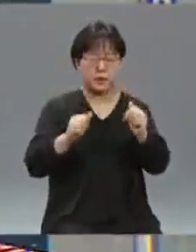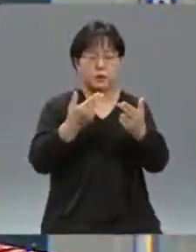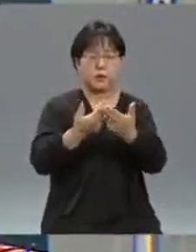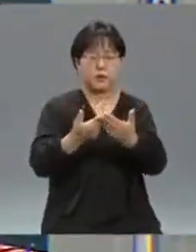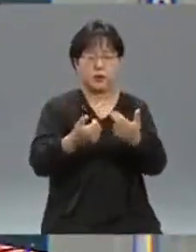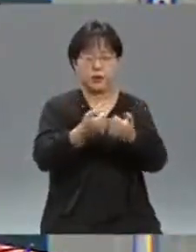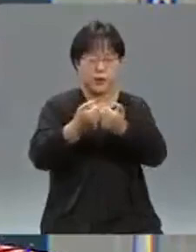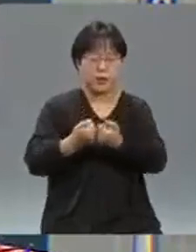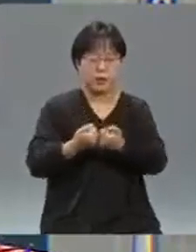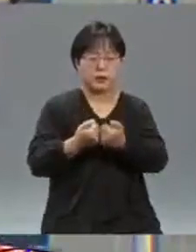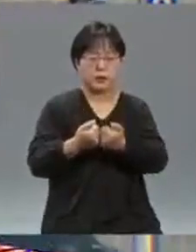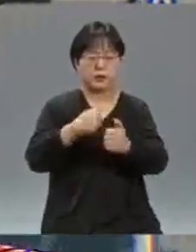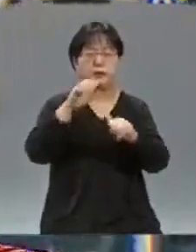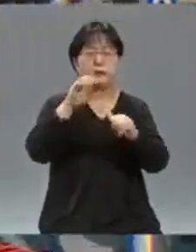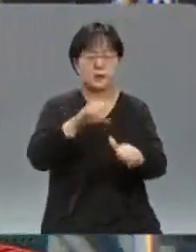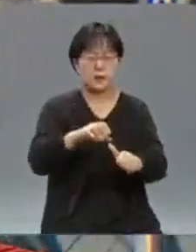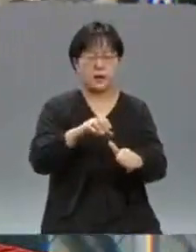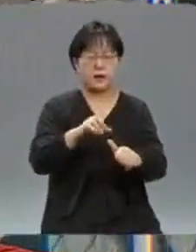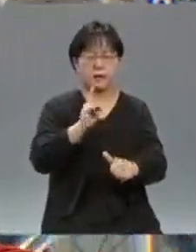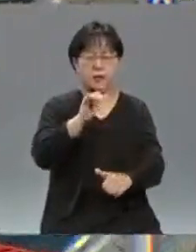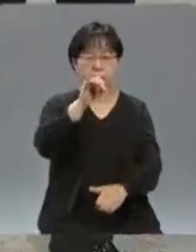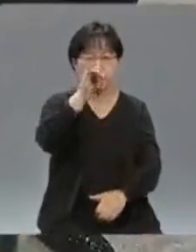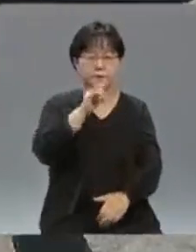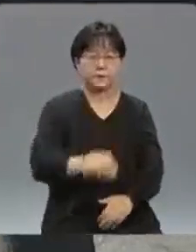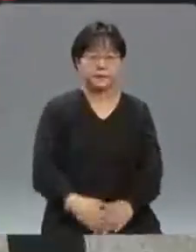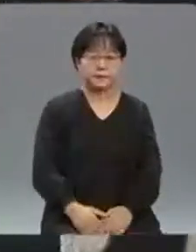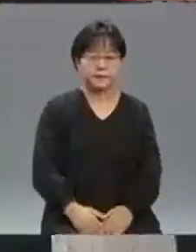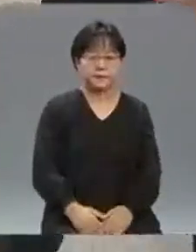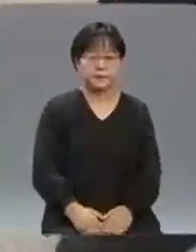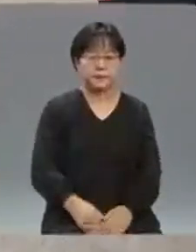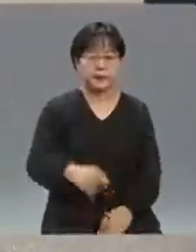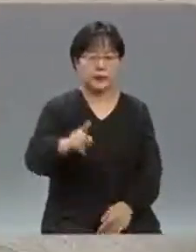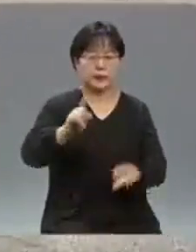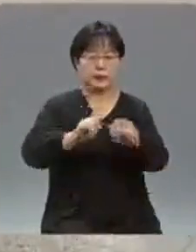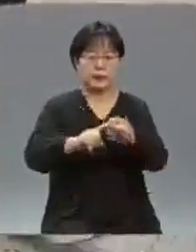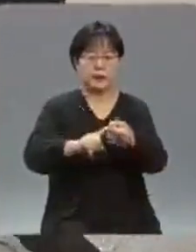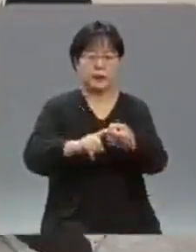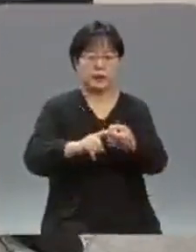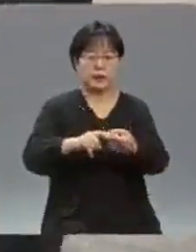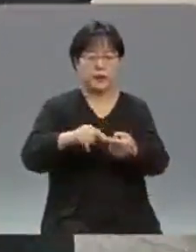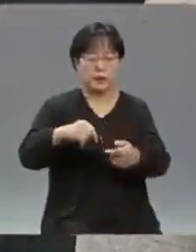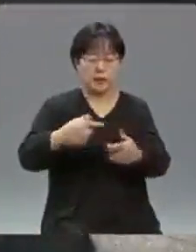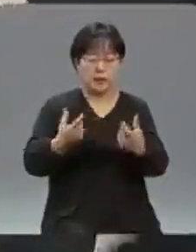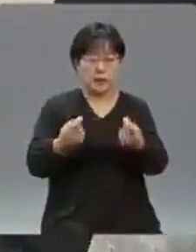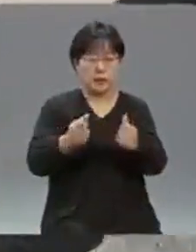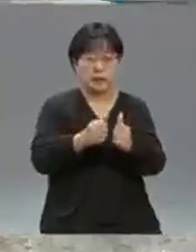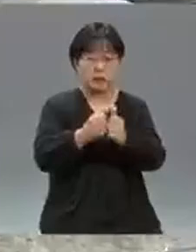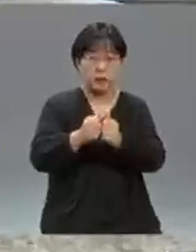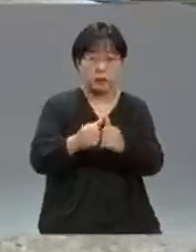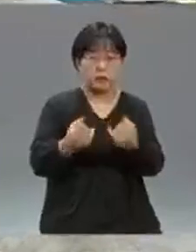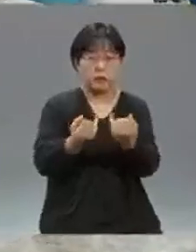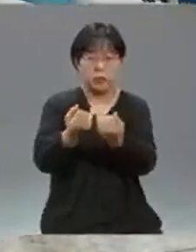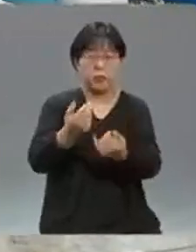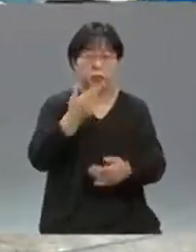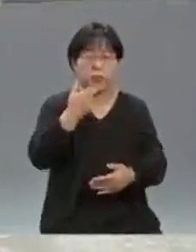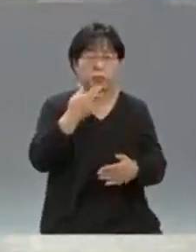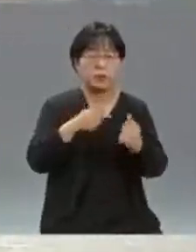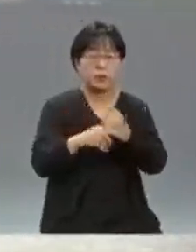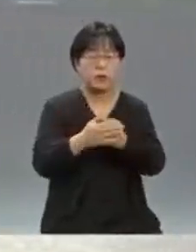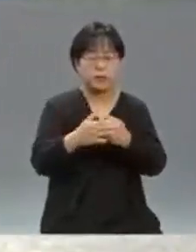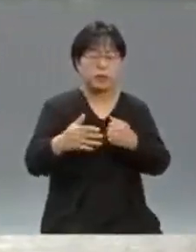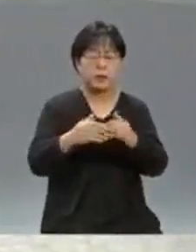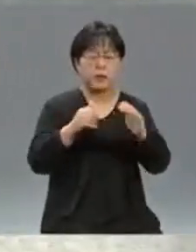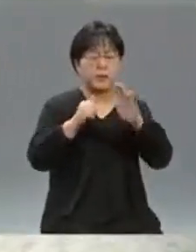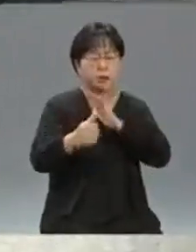끝에 제한을 둘 수밖에 없었다는 설명입니다 이에 대해 동성 동행인이 없다는 이유만으로 장애인들의 이용을